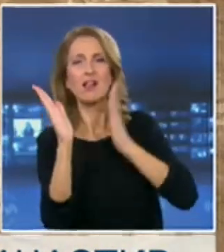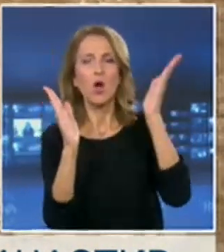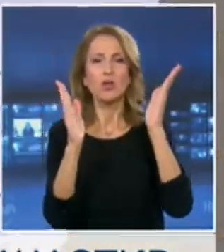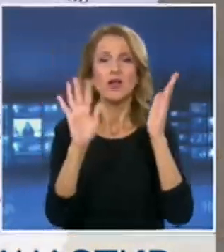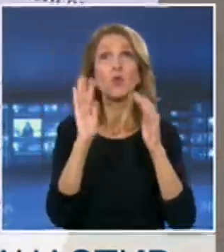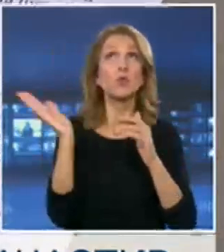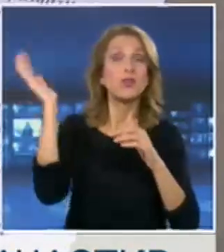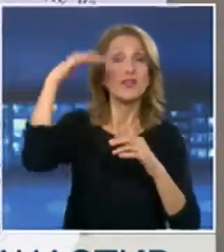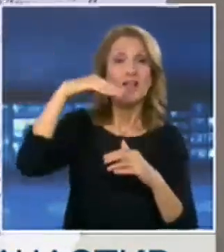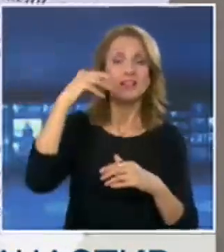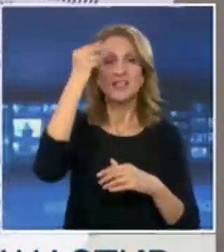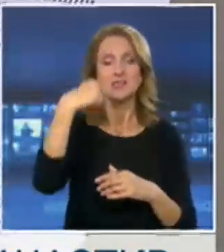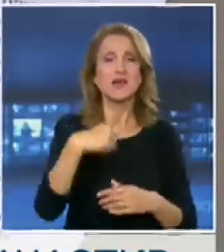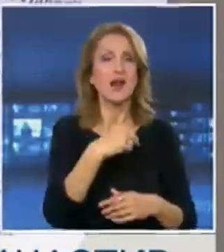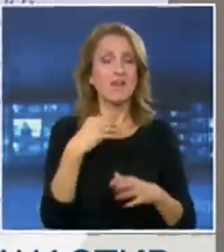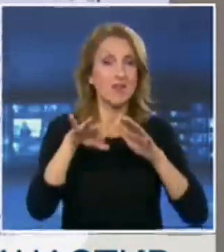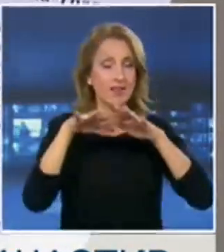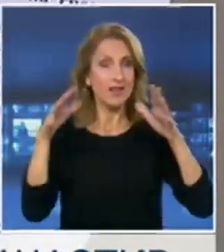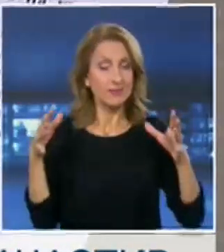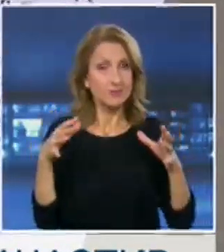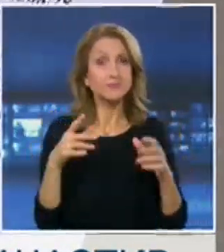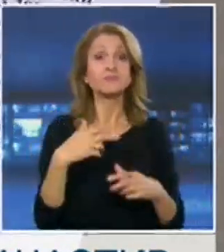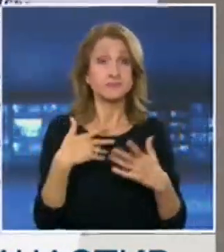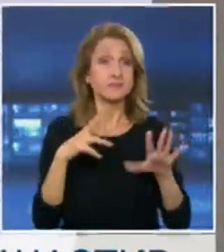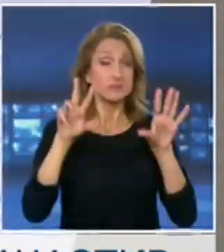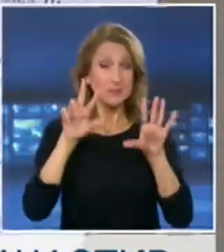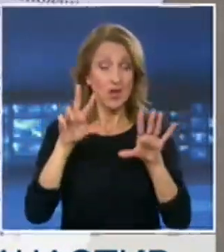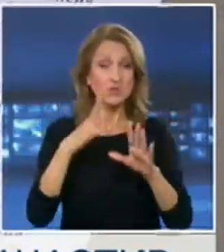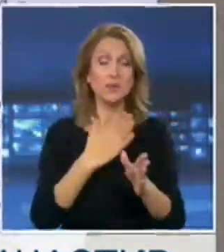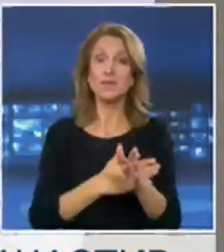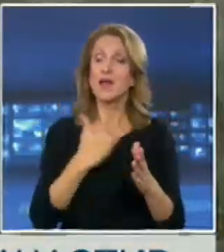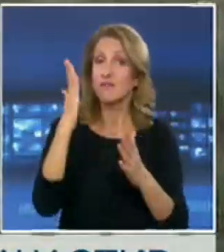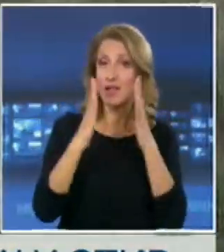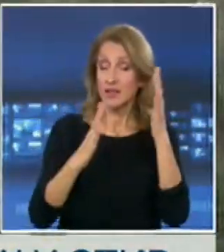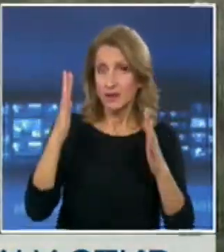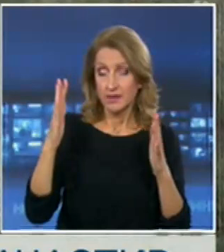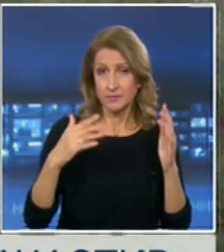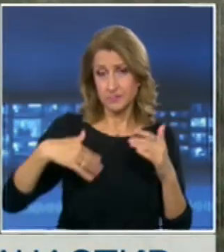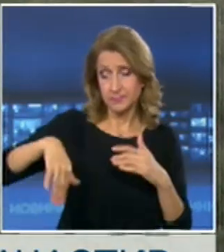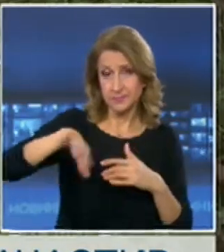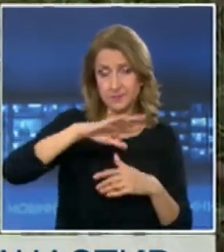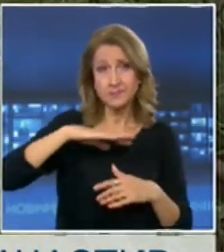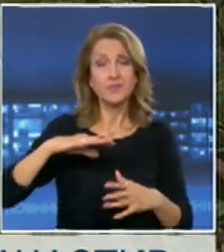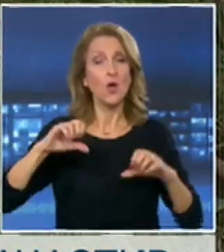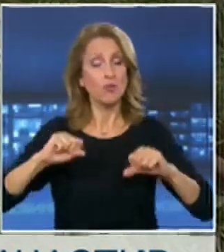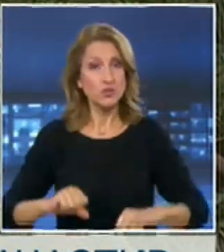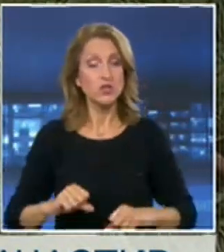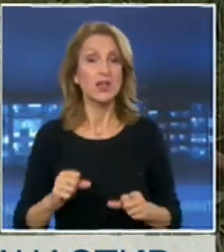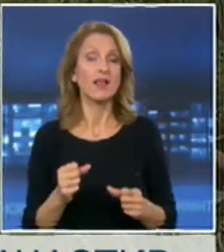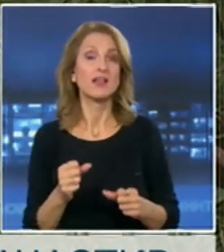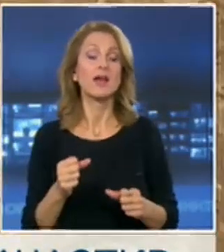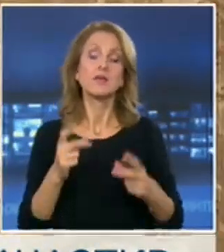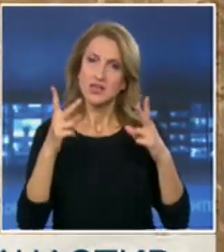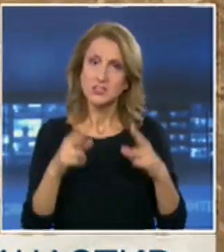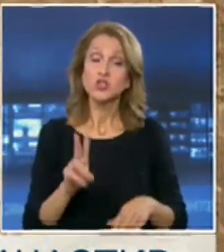над църквата. Искането било за отсичане на 8 дървета, а общината разрешила изцяло да се изрежат 13